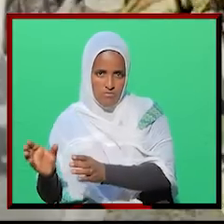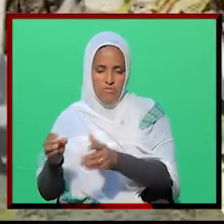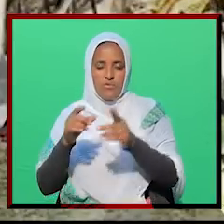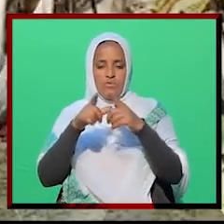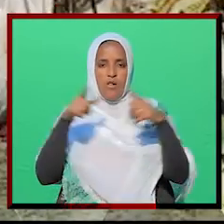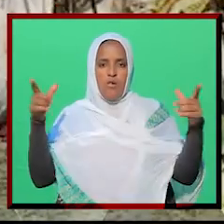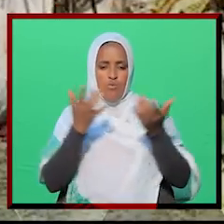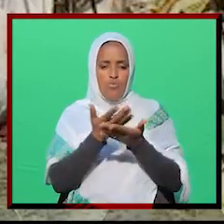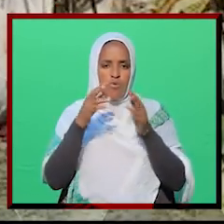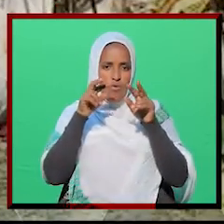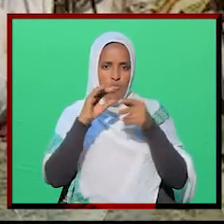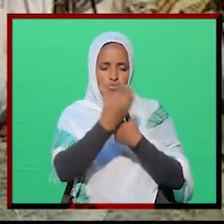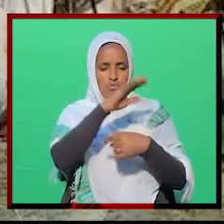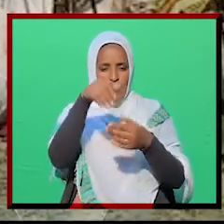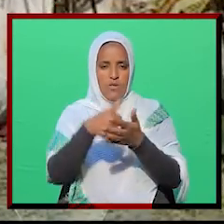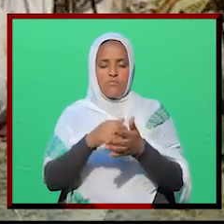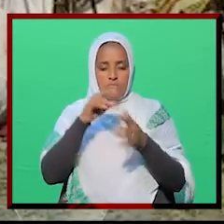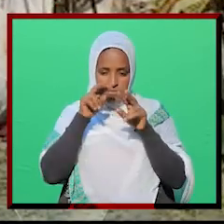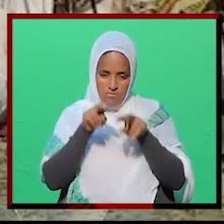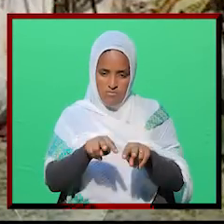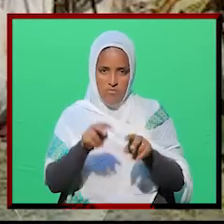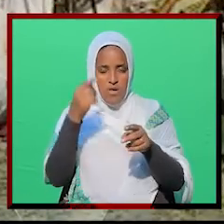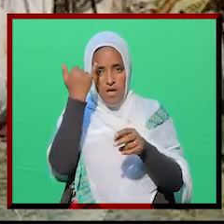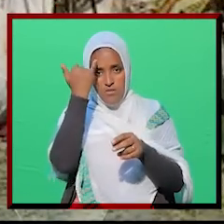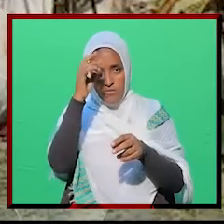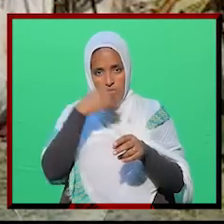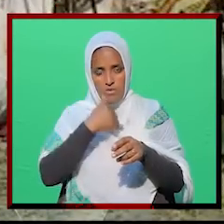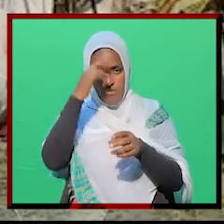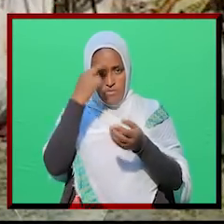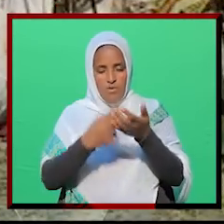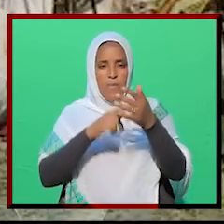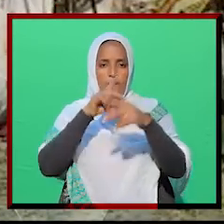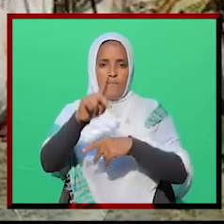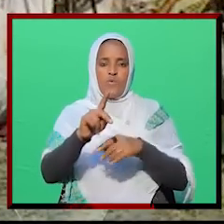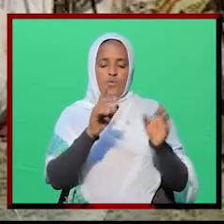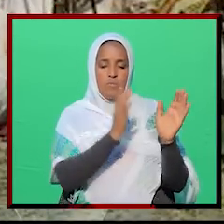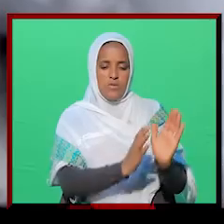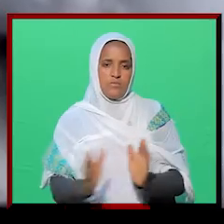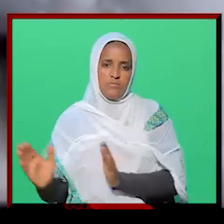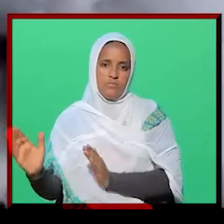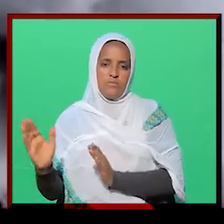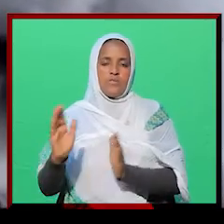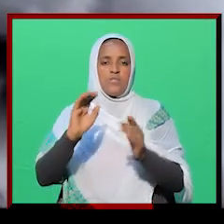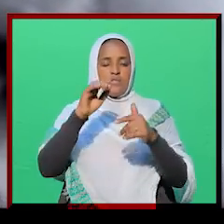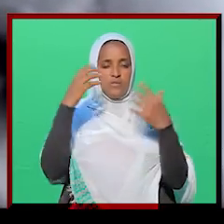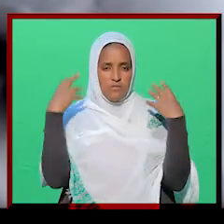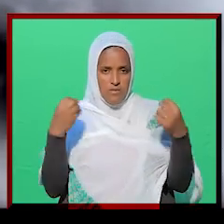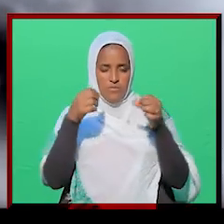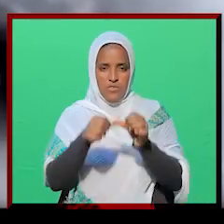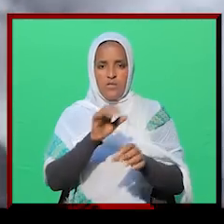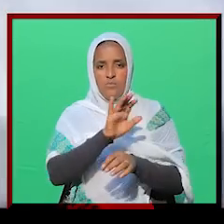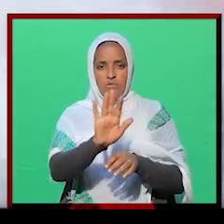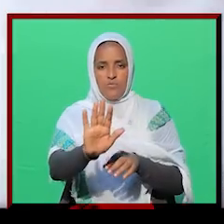ምላሽ ሰጥተው ብፁዓን አባቶቻችንም በቅዱስ ሲኖዶስ ውሳኔ ከህብረታችን እስካለዩቸው ድረስ ጥፋታቸው